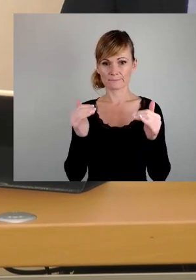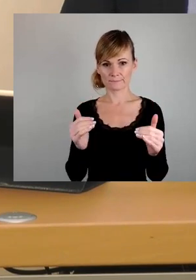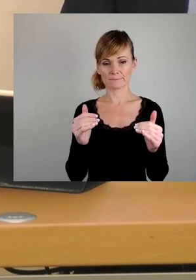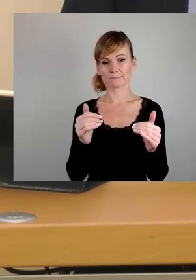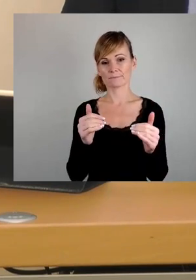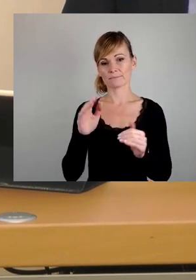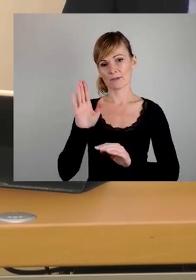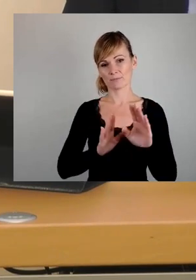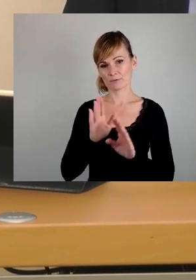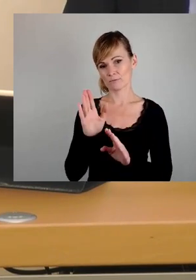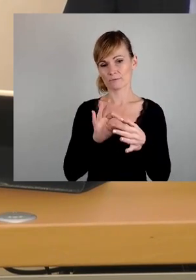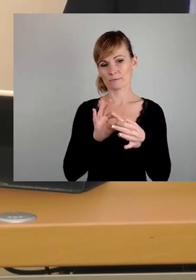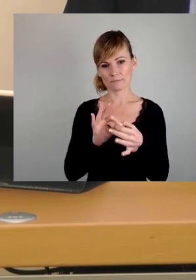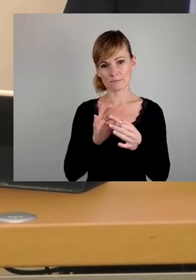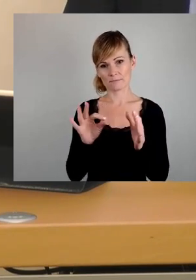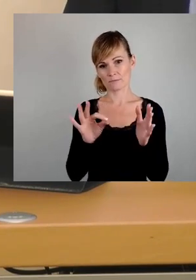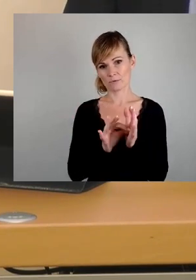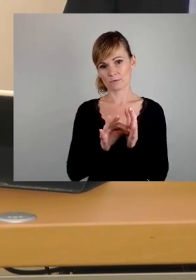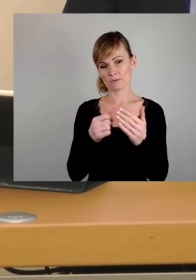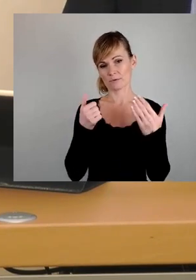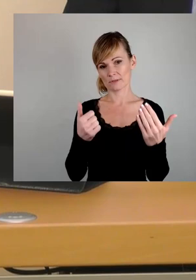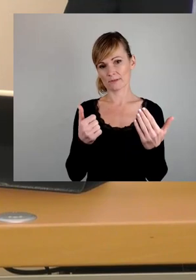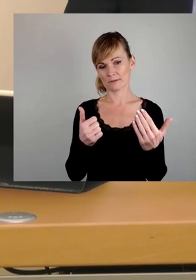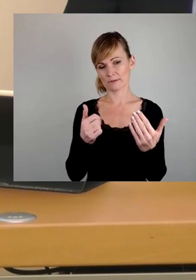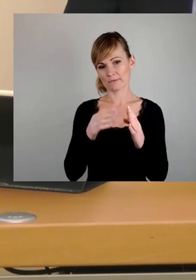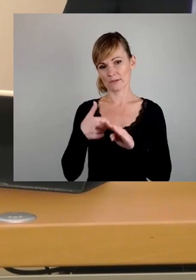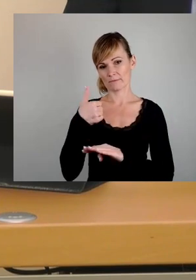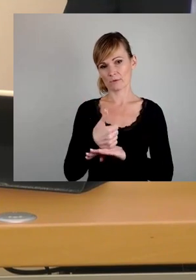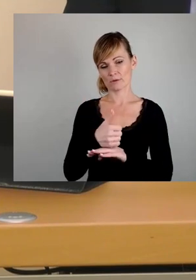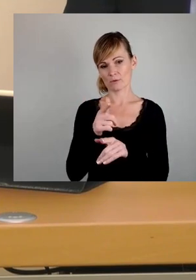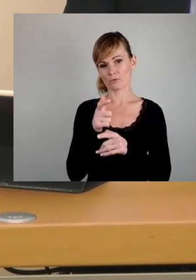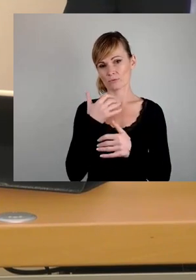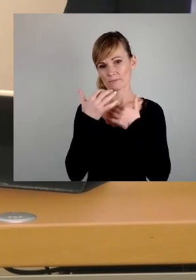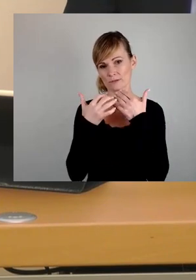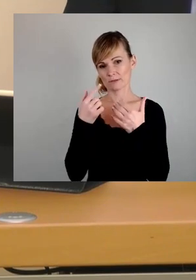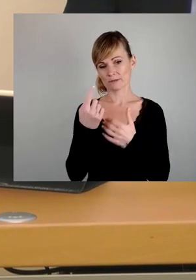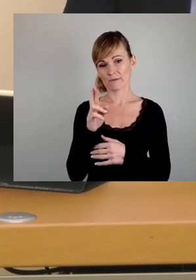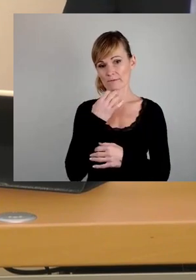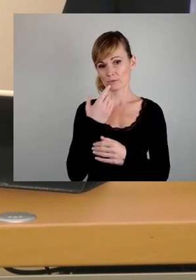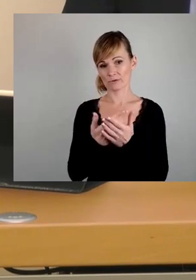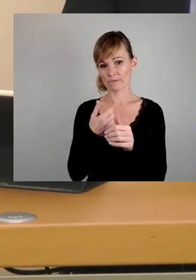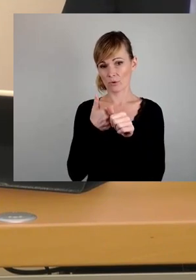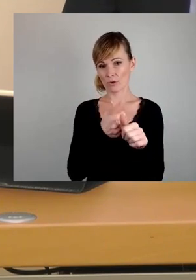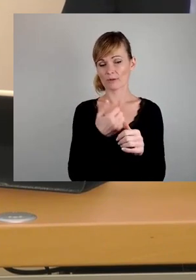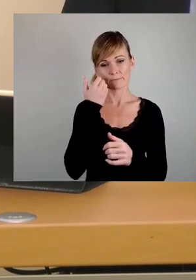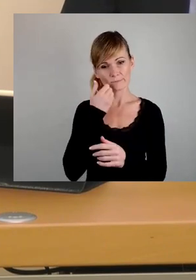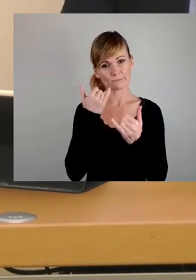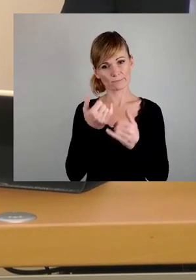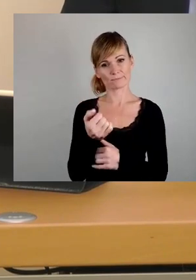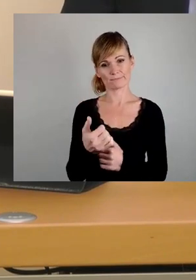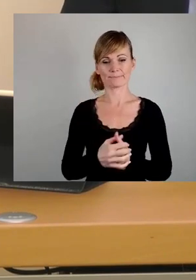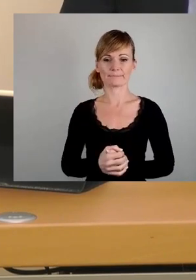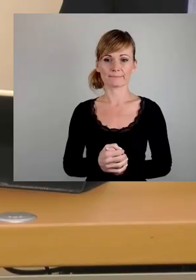Abstimmung über den Punkt 6 des federführenden Ausschussberichtes. Wer dem folgen möchte, den bitte ich jetzt um das